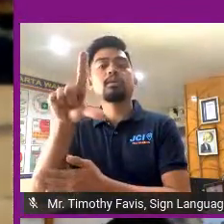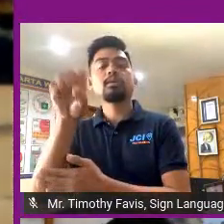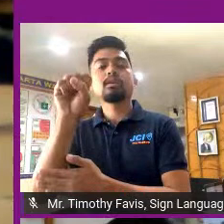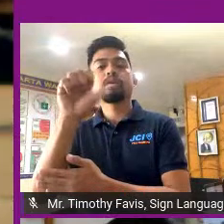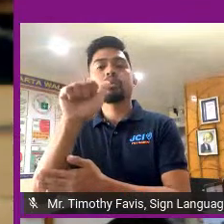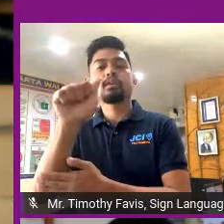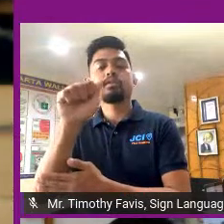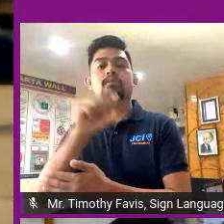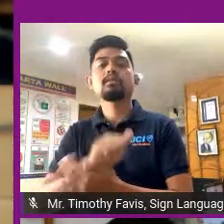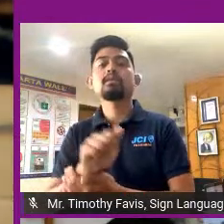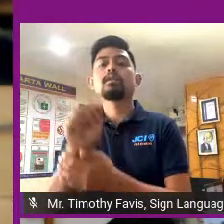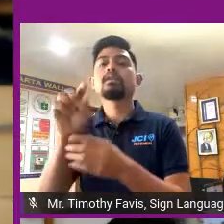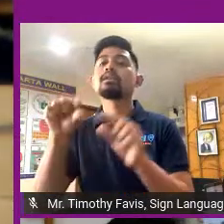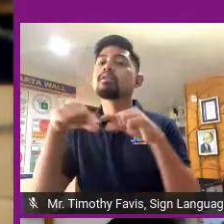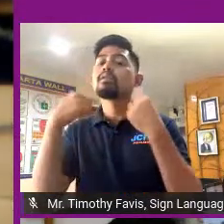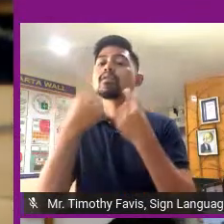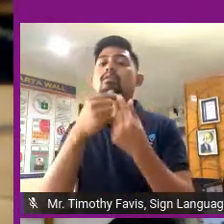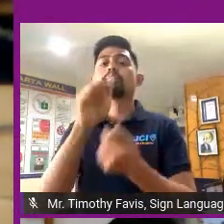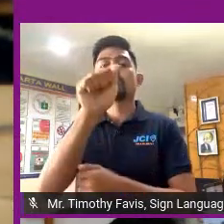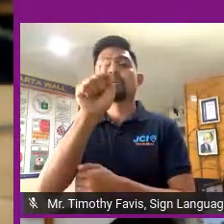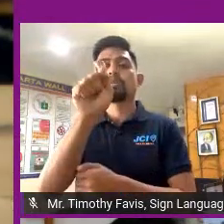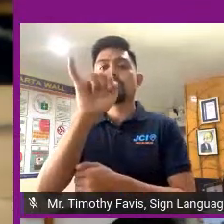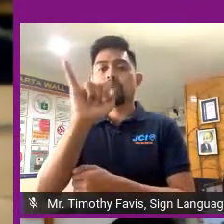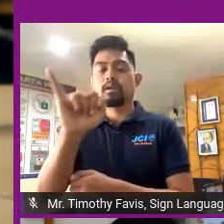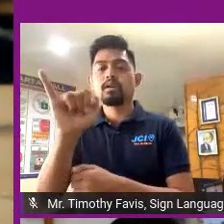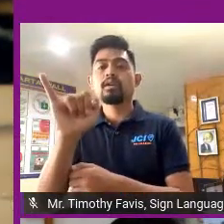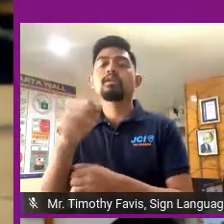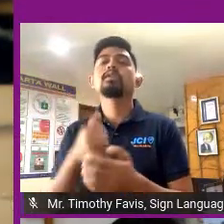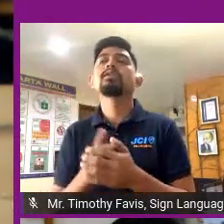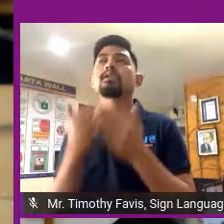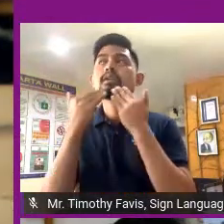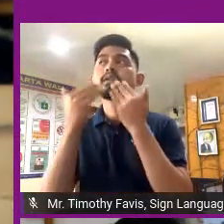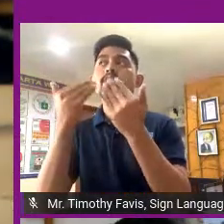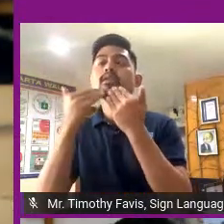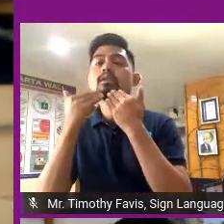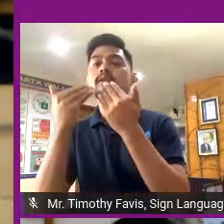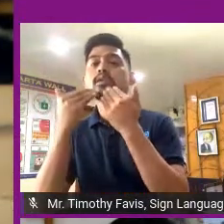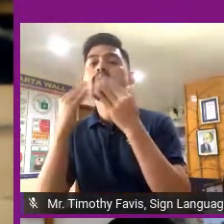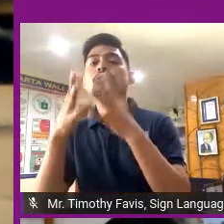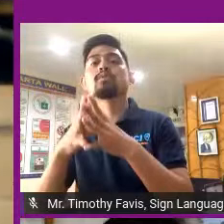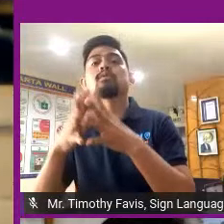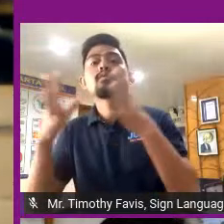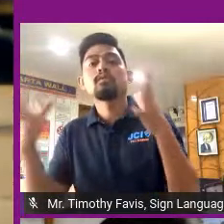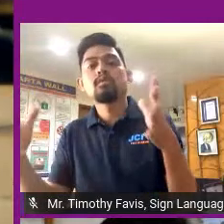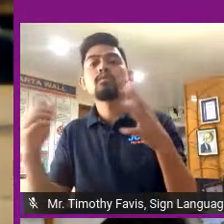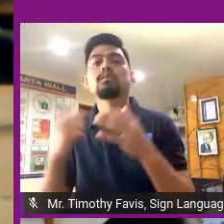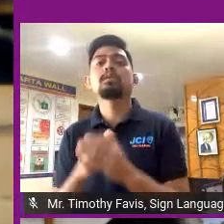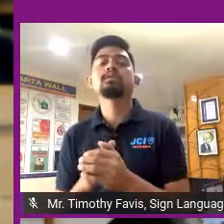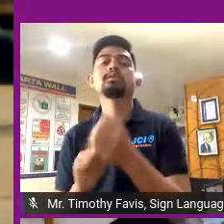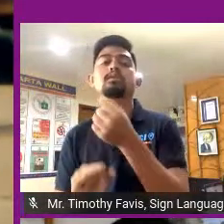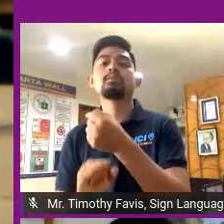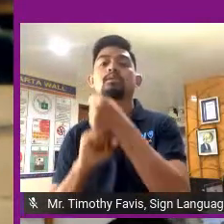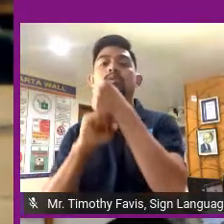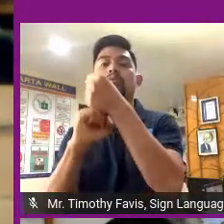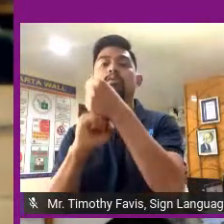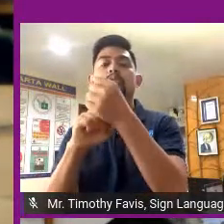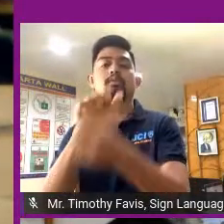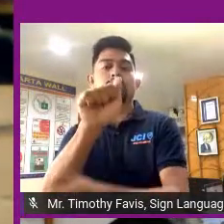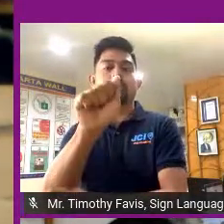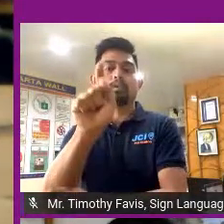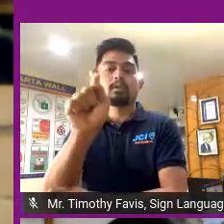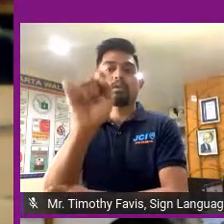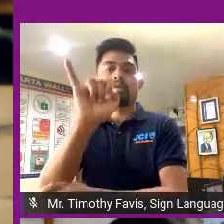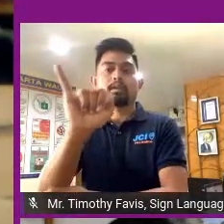ng bumubuo ng ATI Sarabay Channel, maraming salamat po sa inyong walang sawang pagtangkili sa